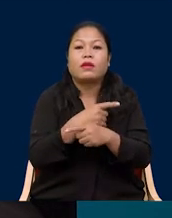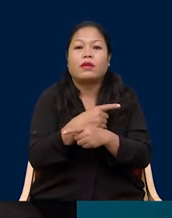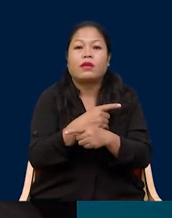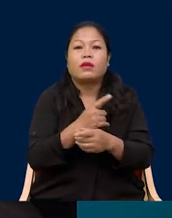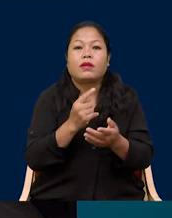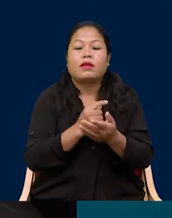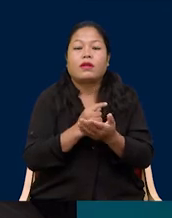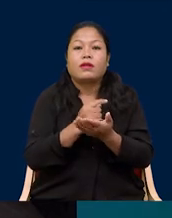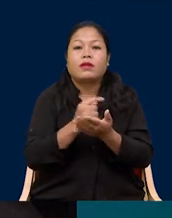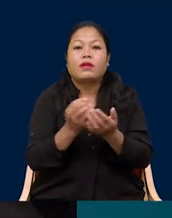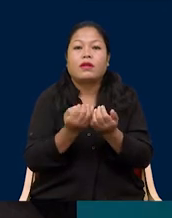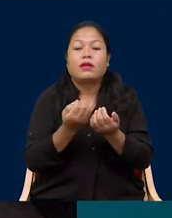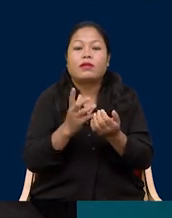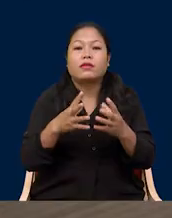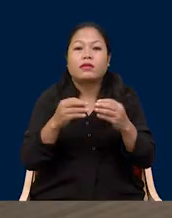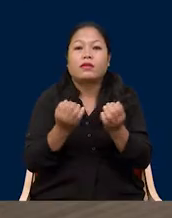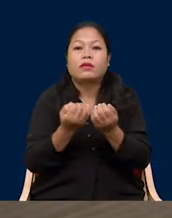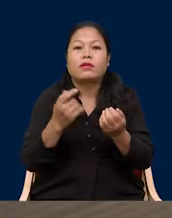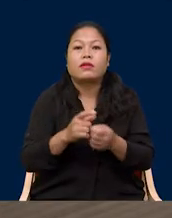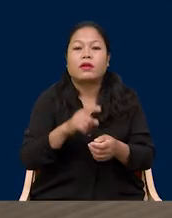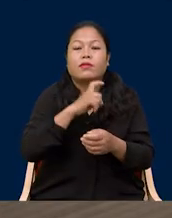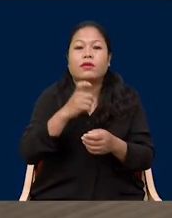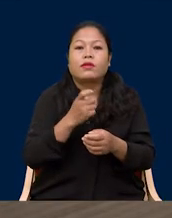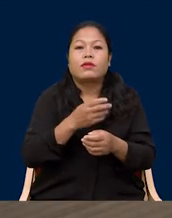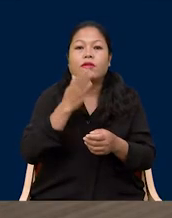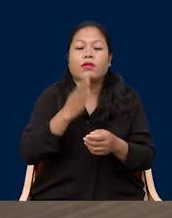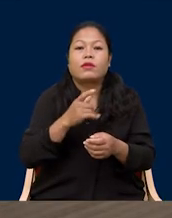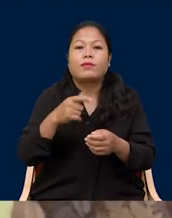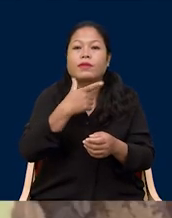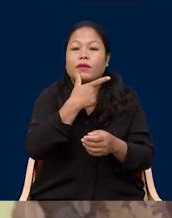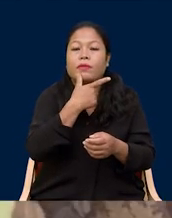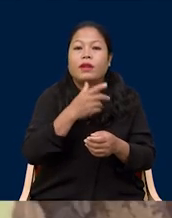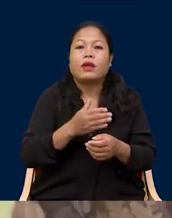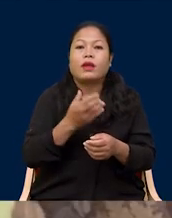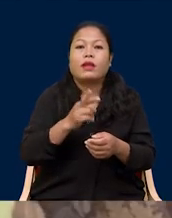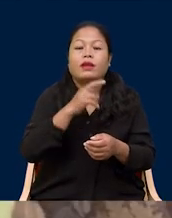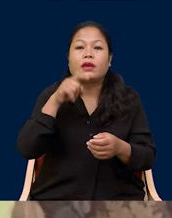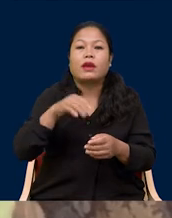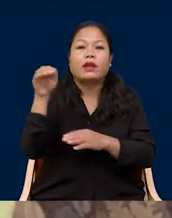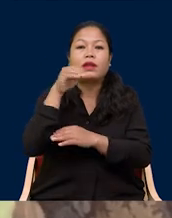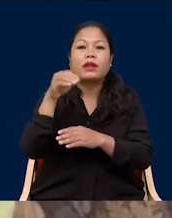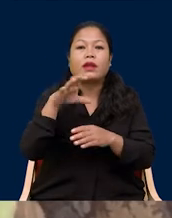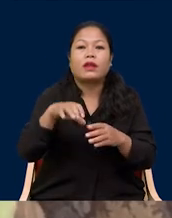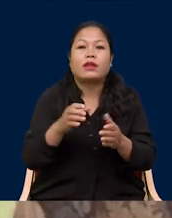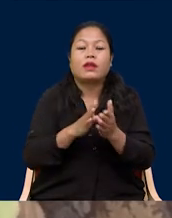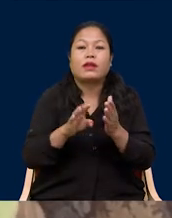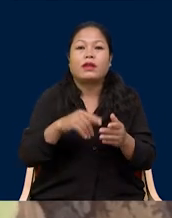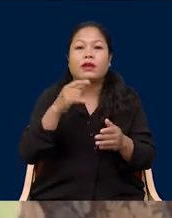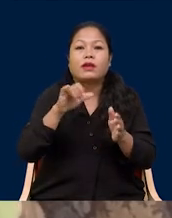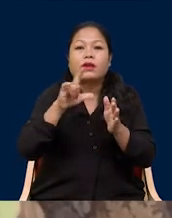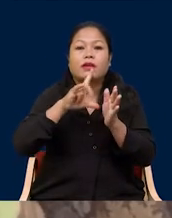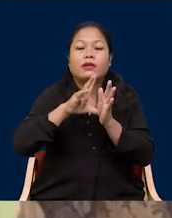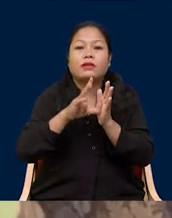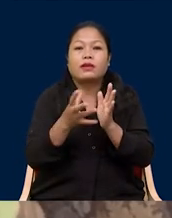छ? बिन्दुजी, यसमा अलिकति प्रस्ट्याइदिनुहोस् न। धेरै धेरै धन्यवाद प्रश्नको लागि। बेलायत र यहाँका नागरिकबाट नेपालले के शिक्षा लिन